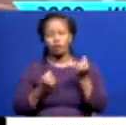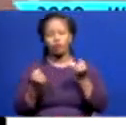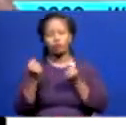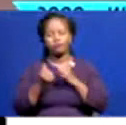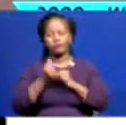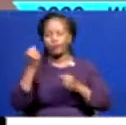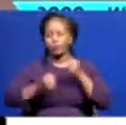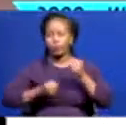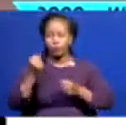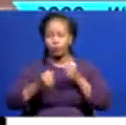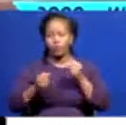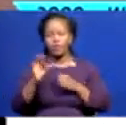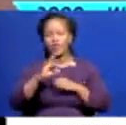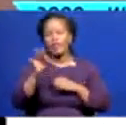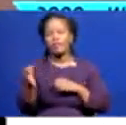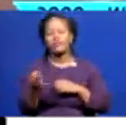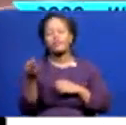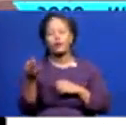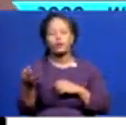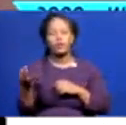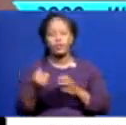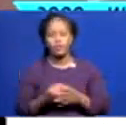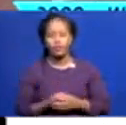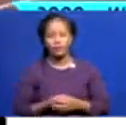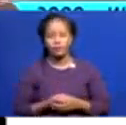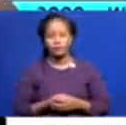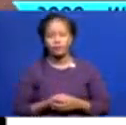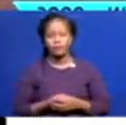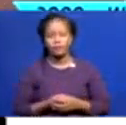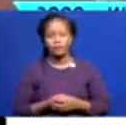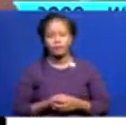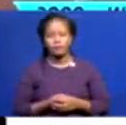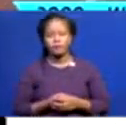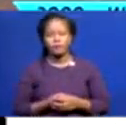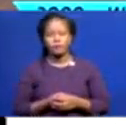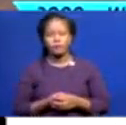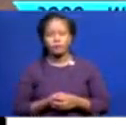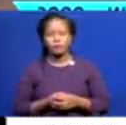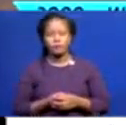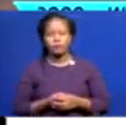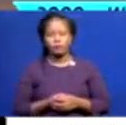3000 kuruka viunzi na kidibu cha maji. Daniel Mwendwa, Darubini Michezo. Massive performance.